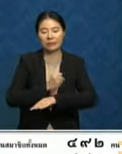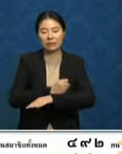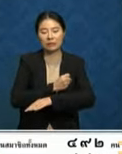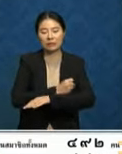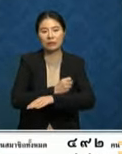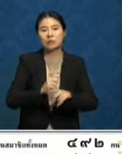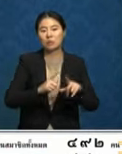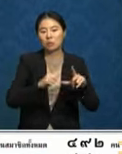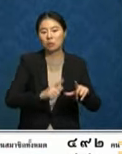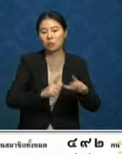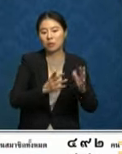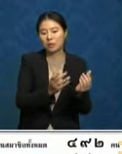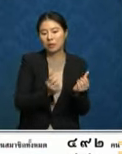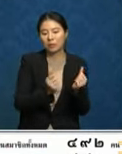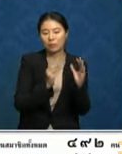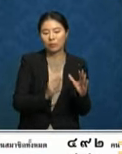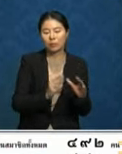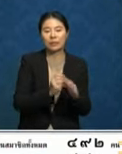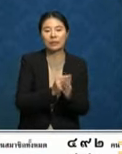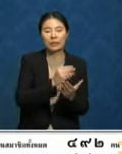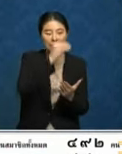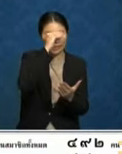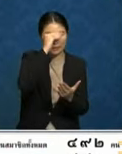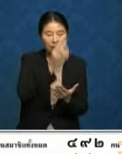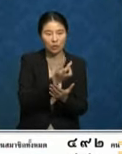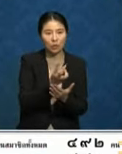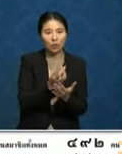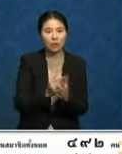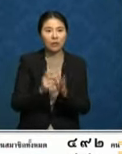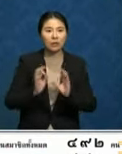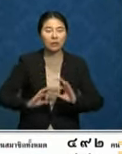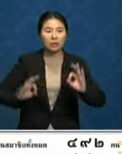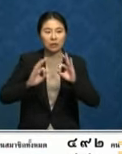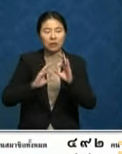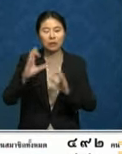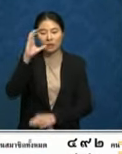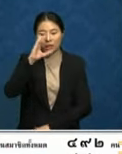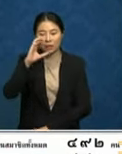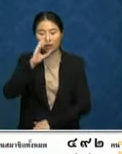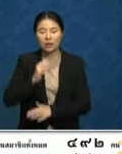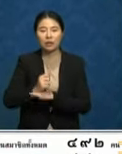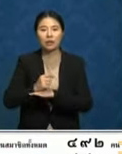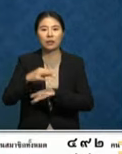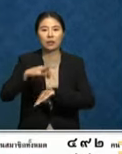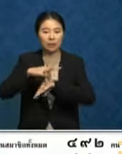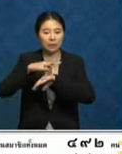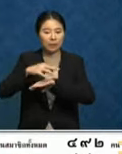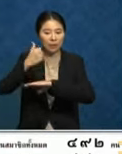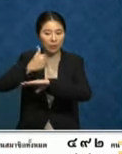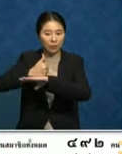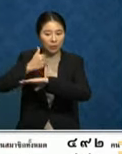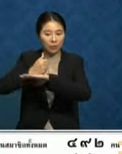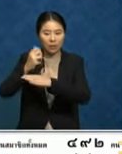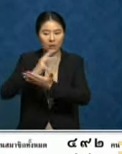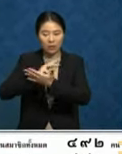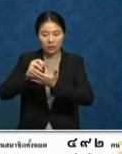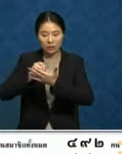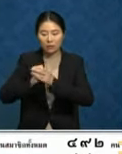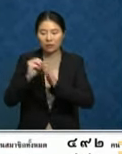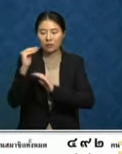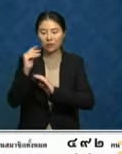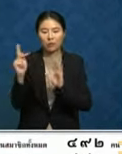และสุดท้ายที่มีความสำคัญมากก็คือการสรรหาอธิการบดีควรกำหนดในข้อบังคับ